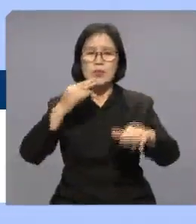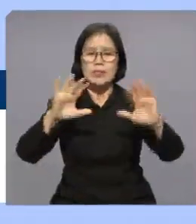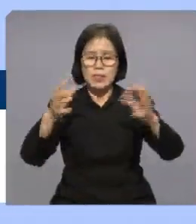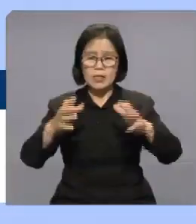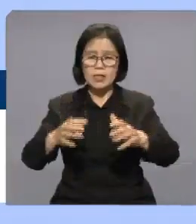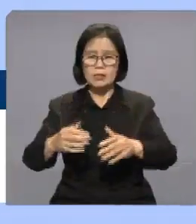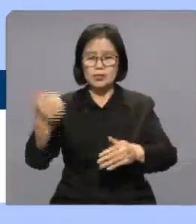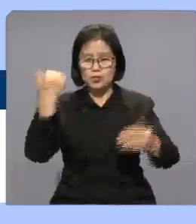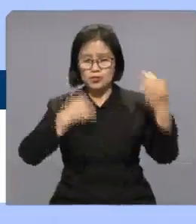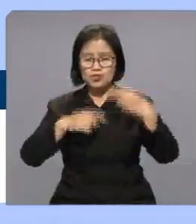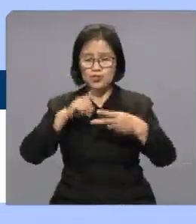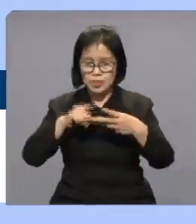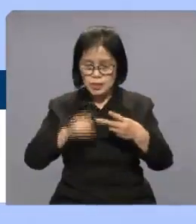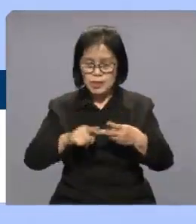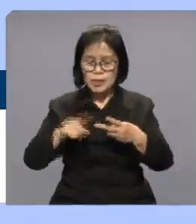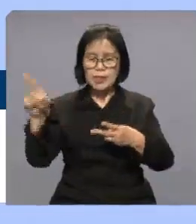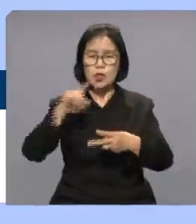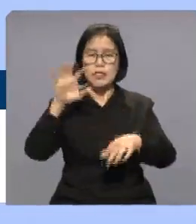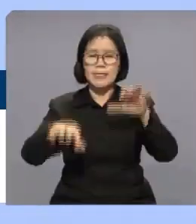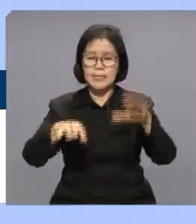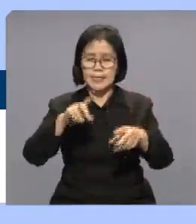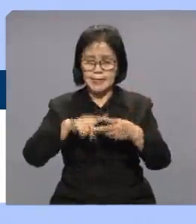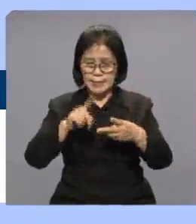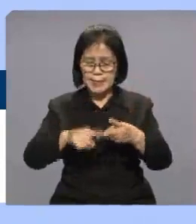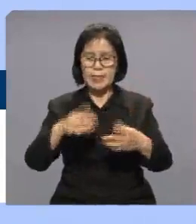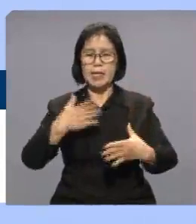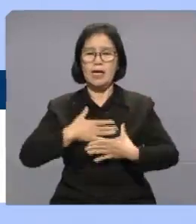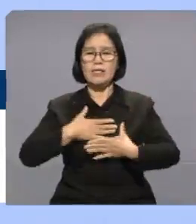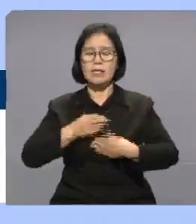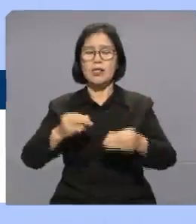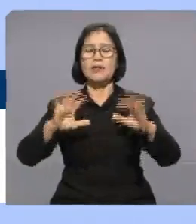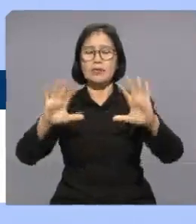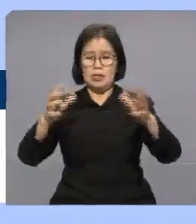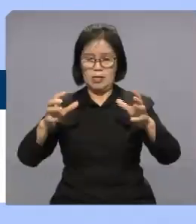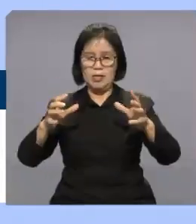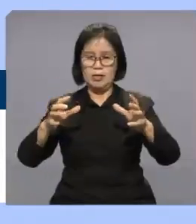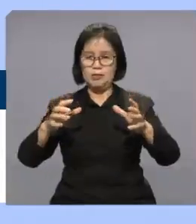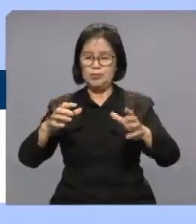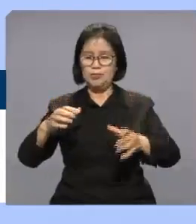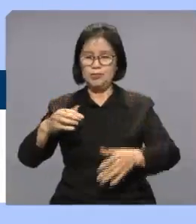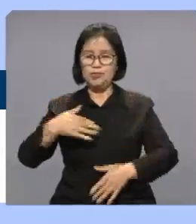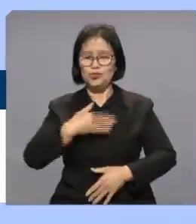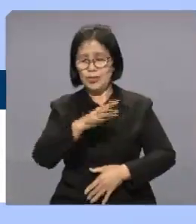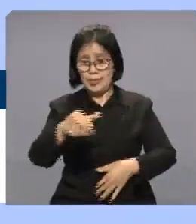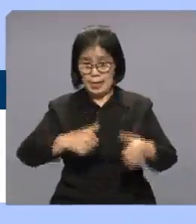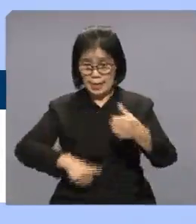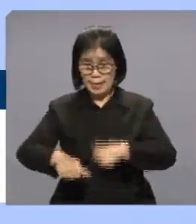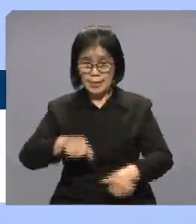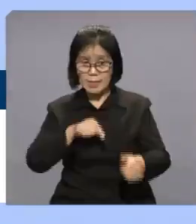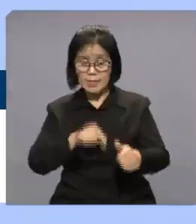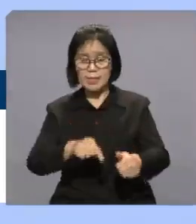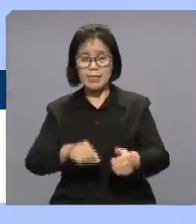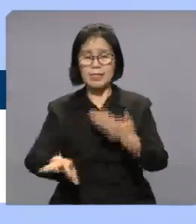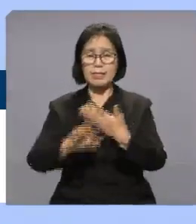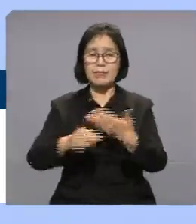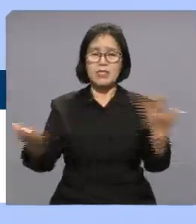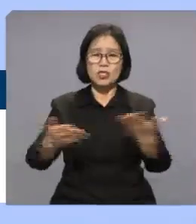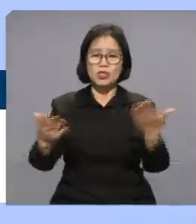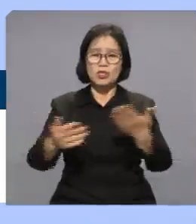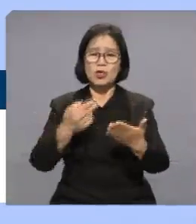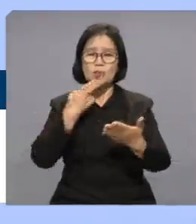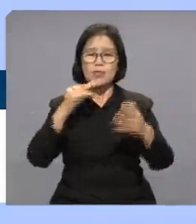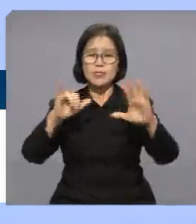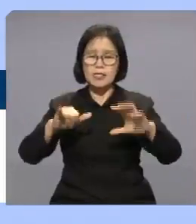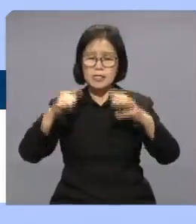나라, 누구든지 어디든지 안전한 나라, 우리 아이들에게